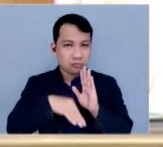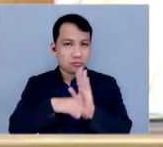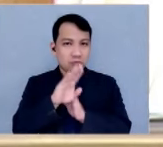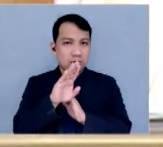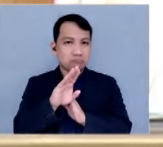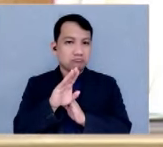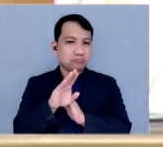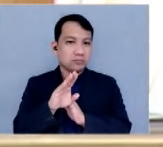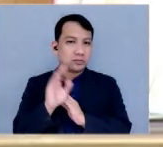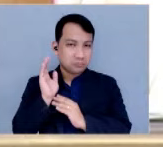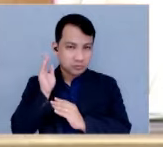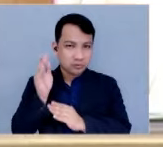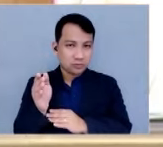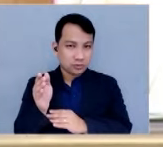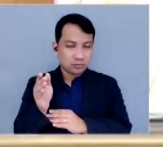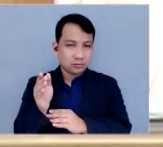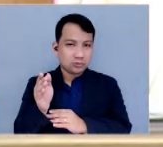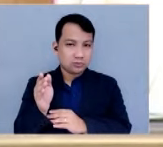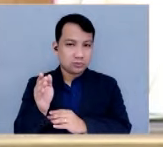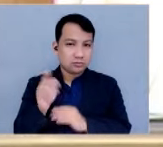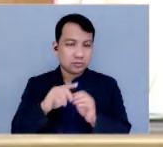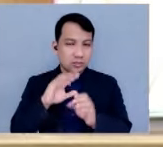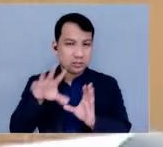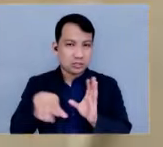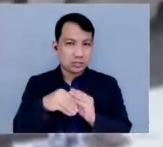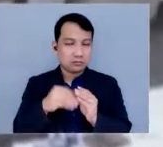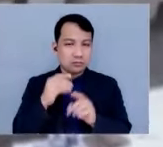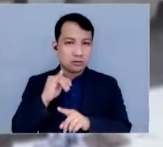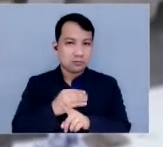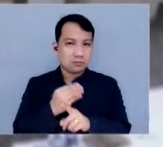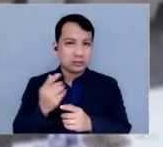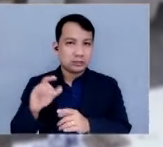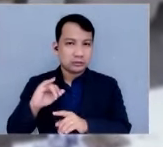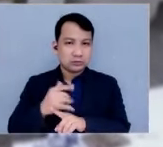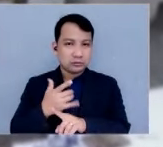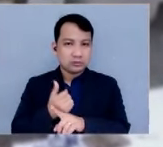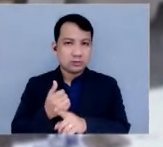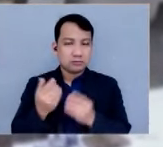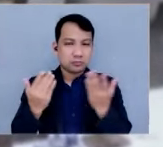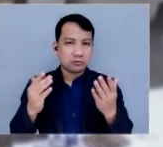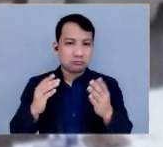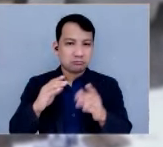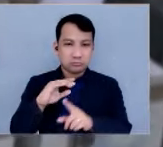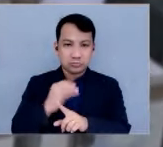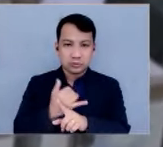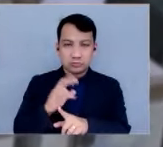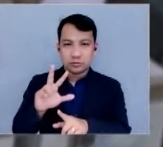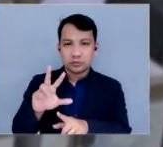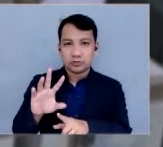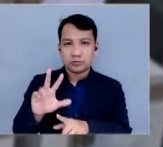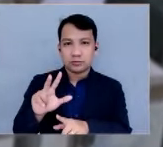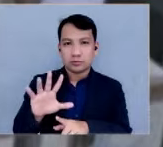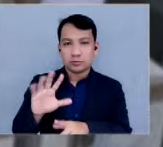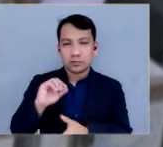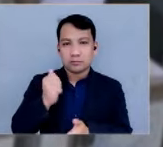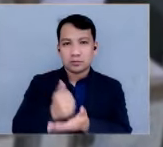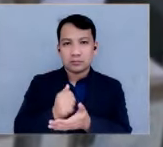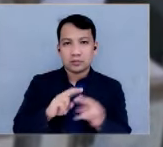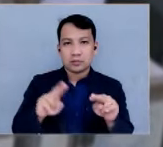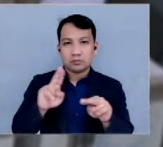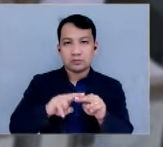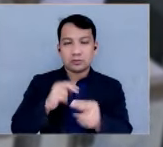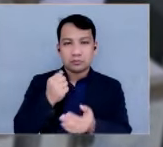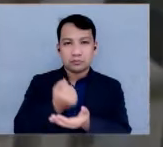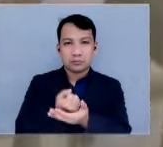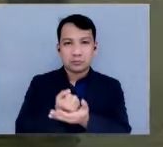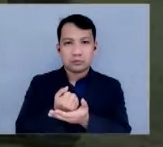future inflation in particular itong month of July si nakikita ring makakaapekto ang Php5 na inaprubahang arawang dagdag sahod sa Metro